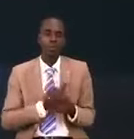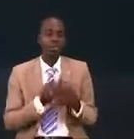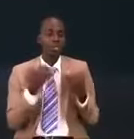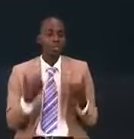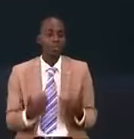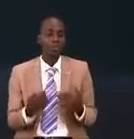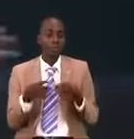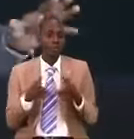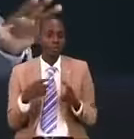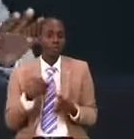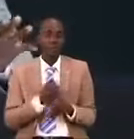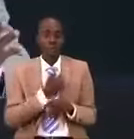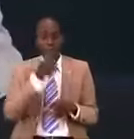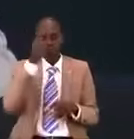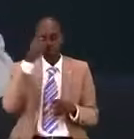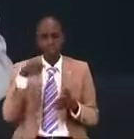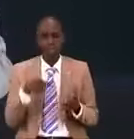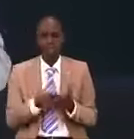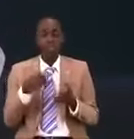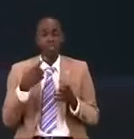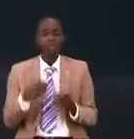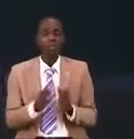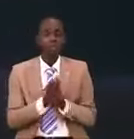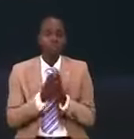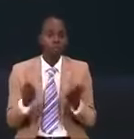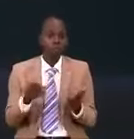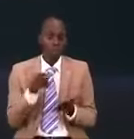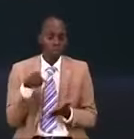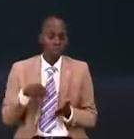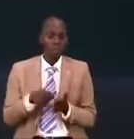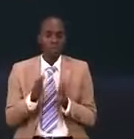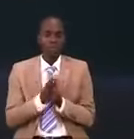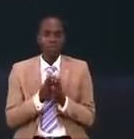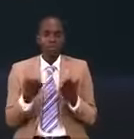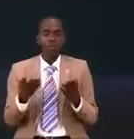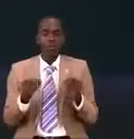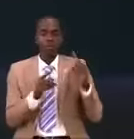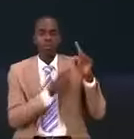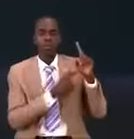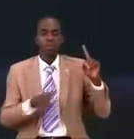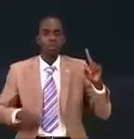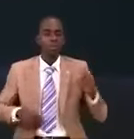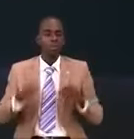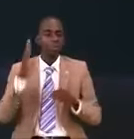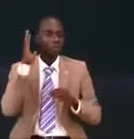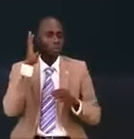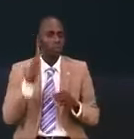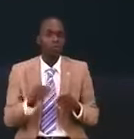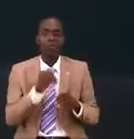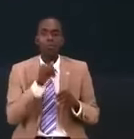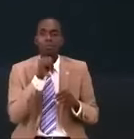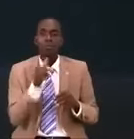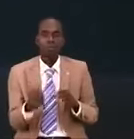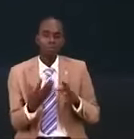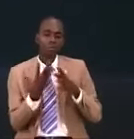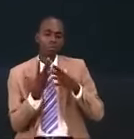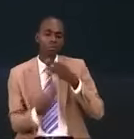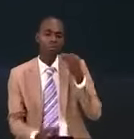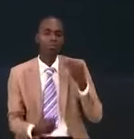de s'éloigne point de ta bouche et dit ensuite médite le